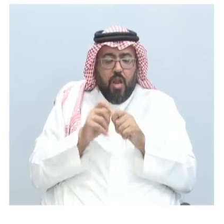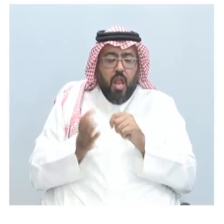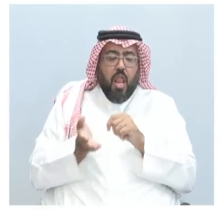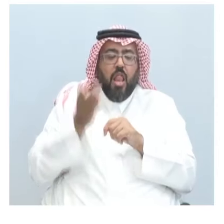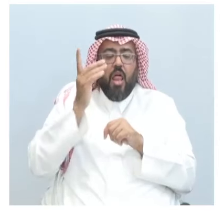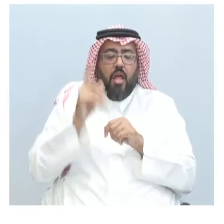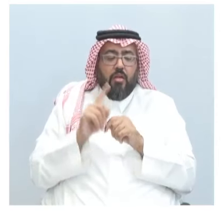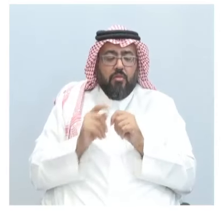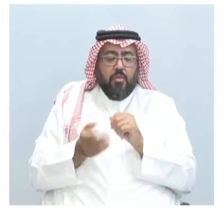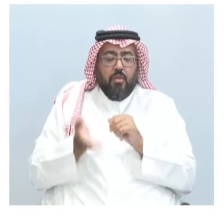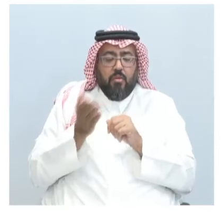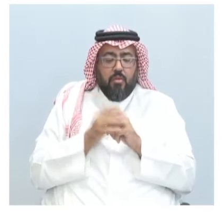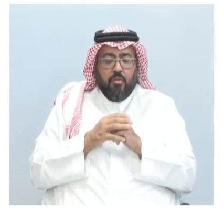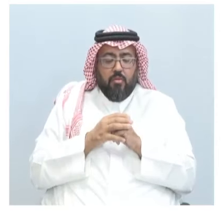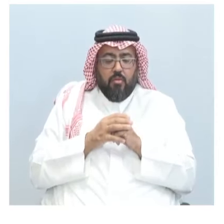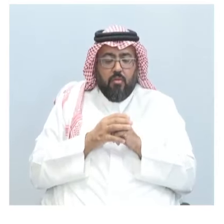سبحانه